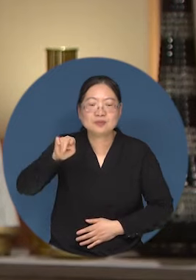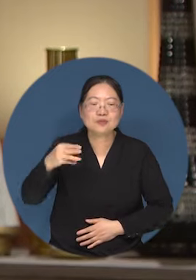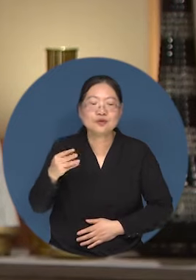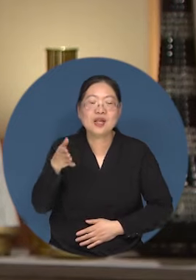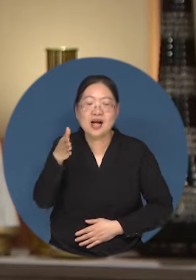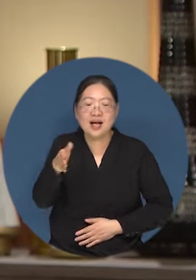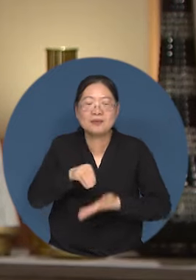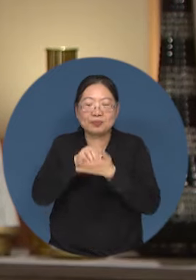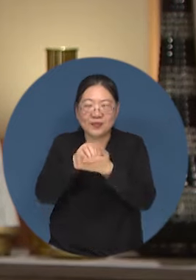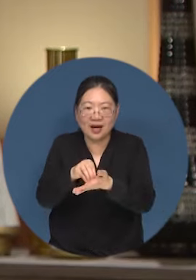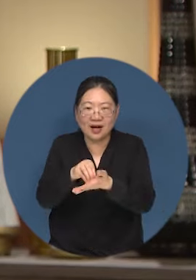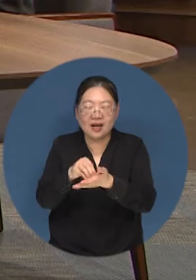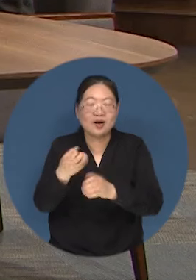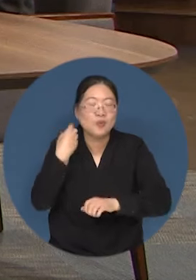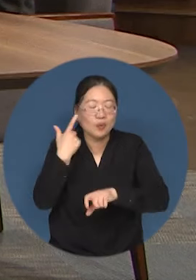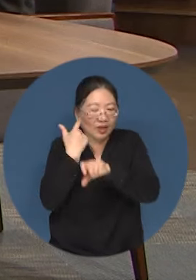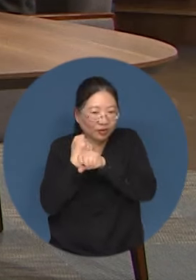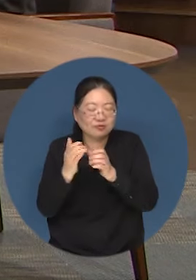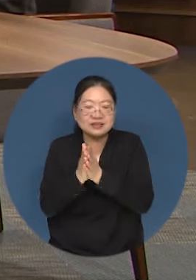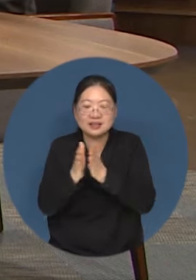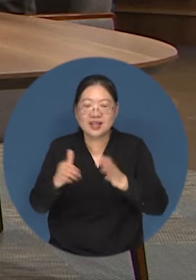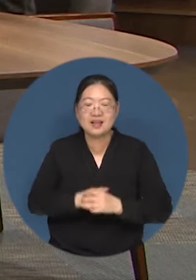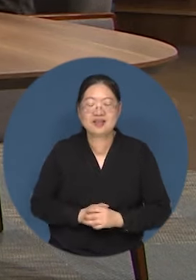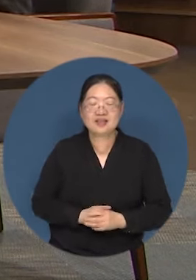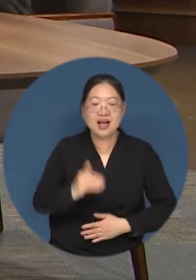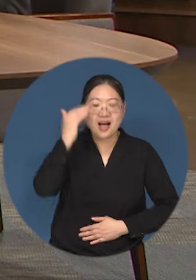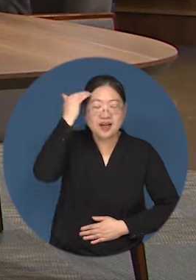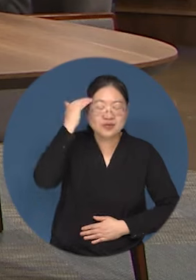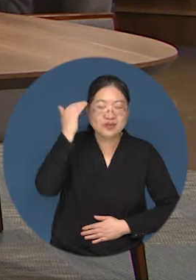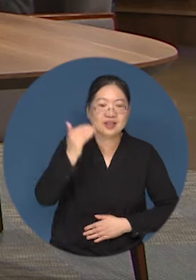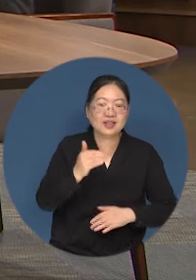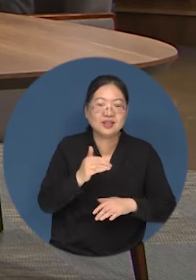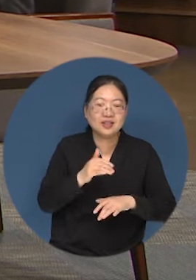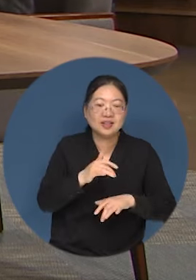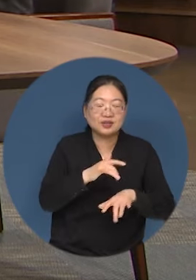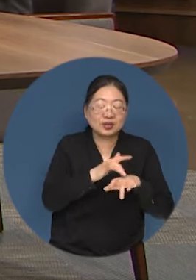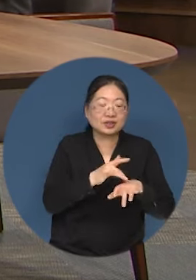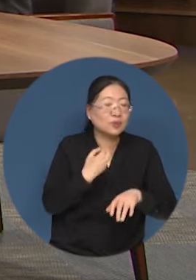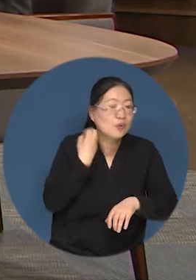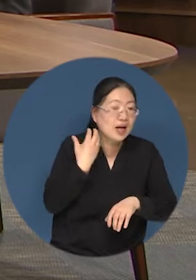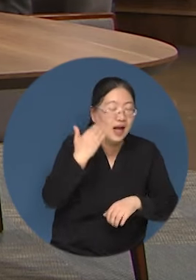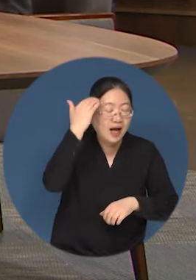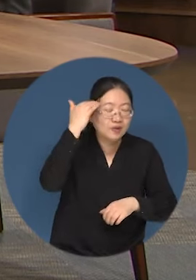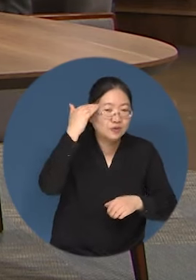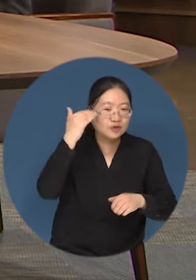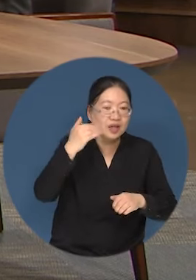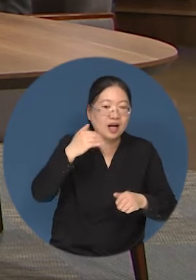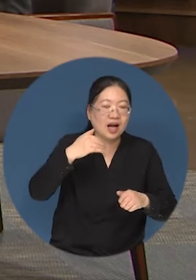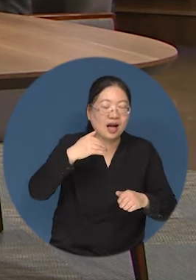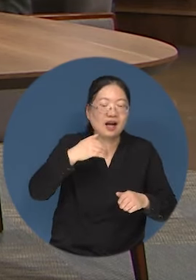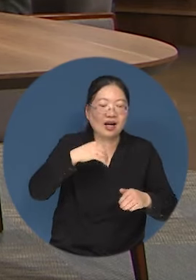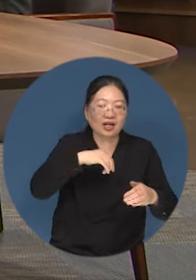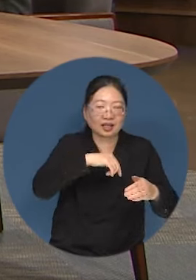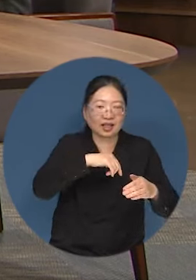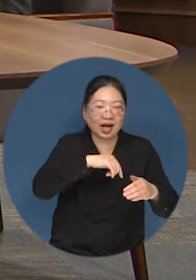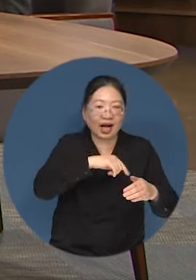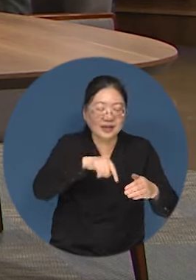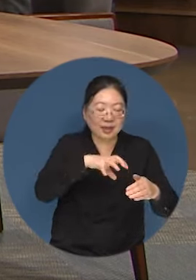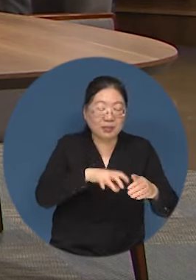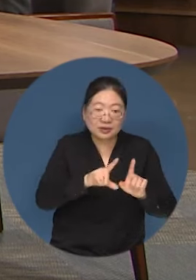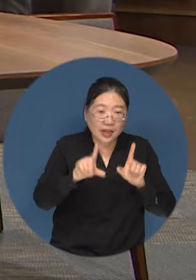네 그렇게 됐습니다. 한국계 귀신고래는 진짜 한국 우리나라 주변에만 사는 또 그런 귀신고래인가 보죠?